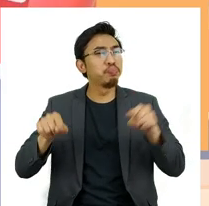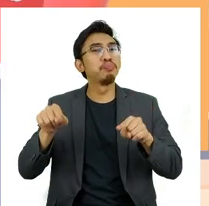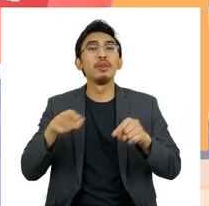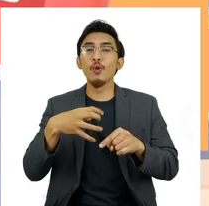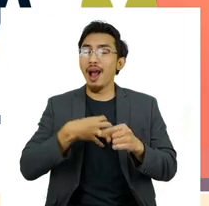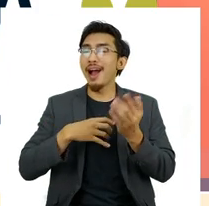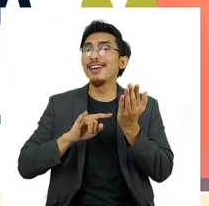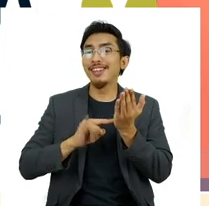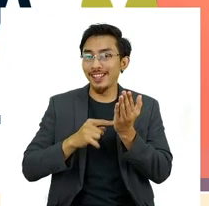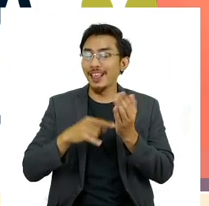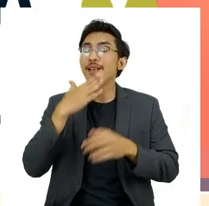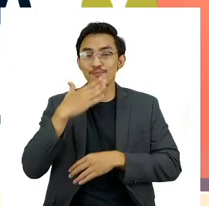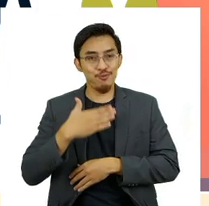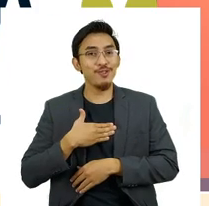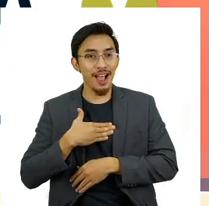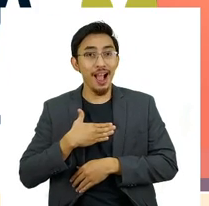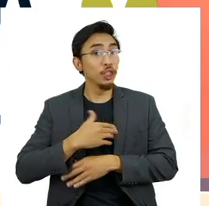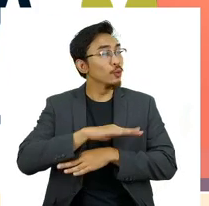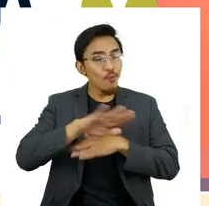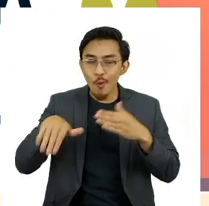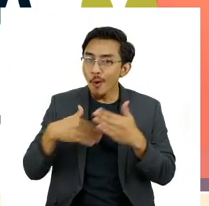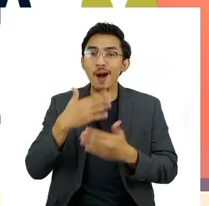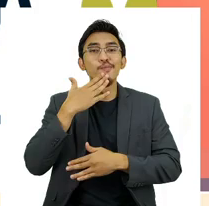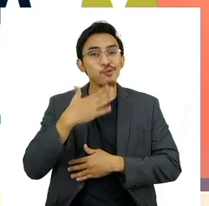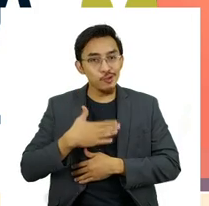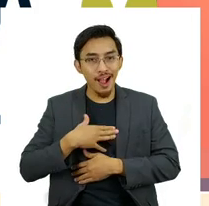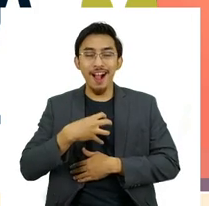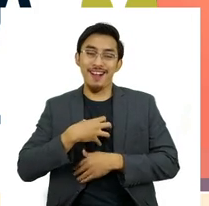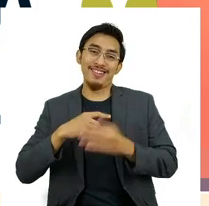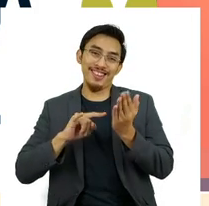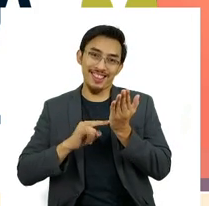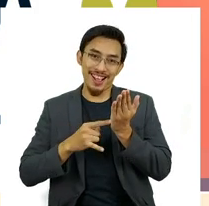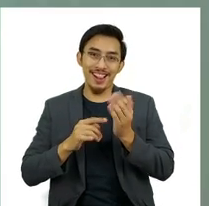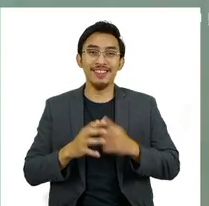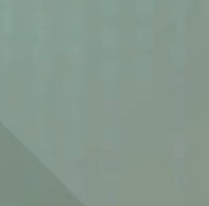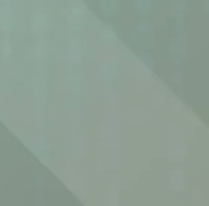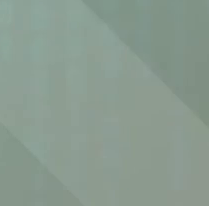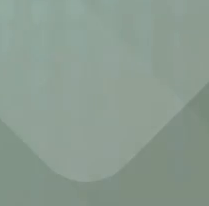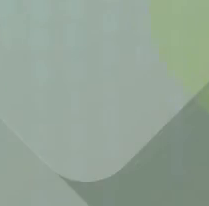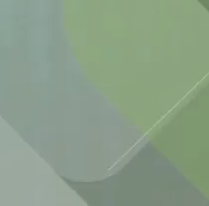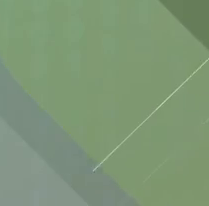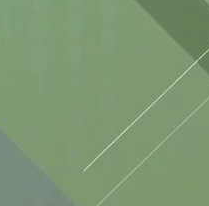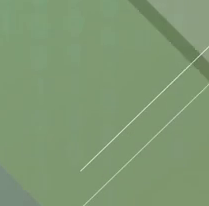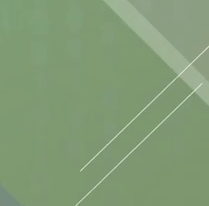dan berbagai identitas lainnya juga punya hak digital. Kita semua punya hak digital.